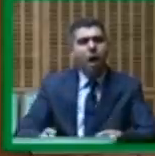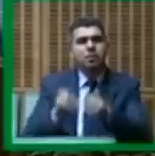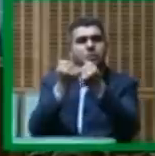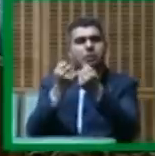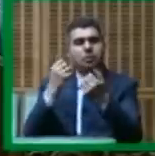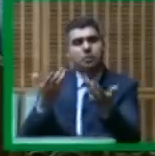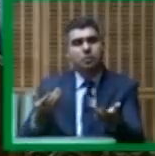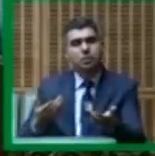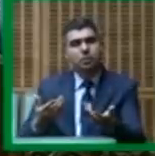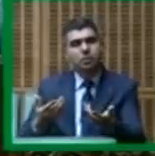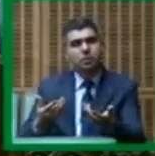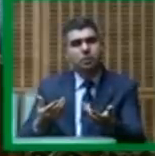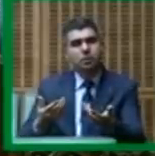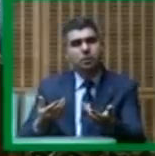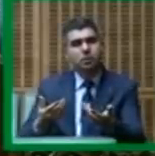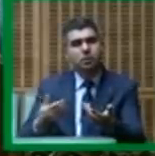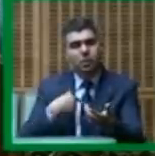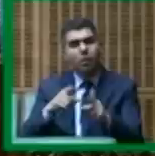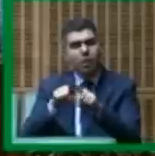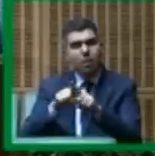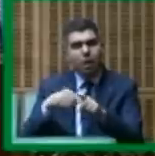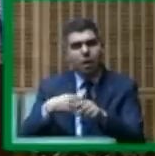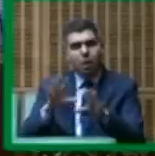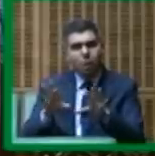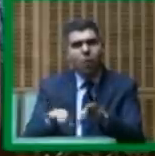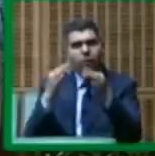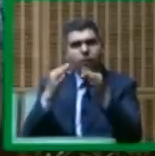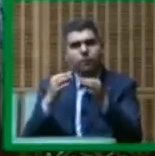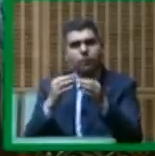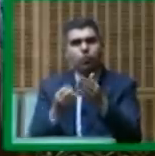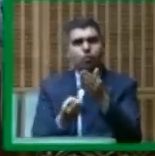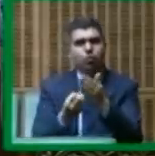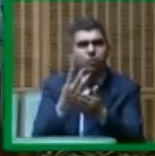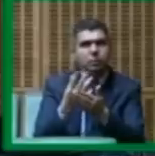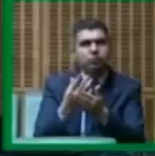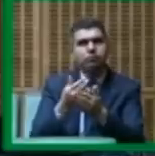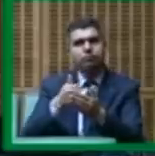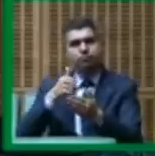ويندي كاين مسائل حقيقيه وعمليه كنفسدوا